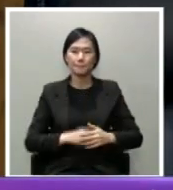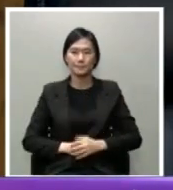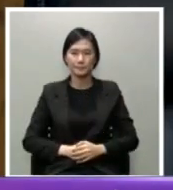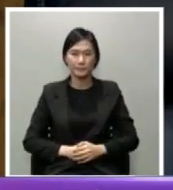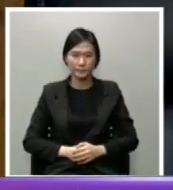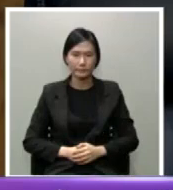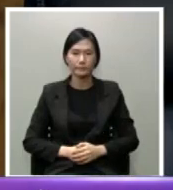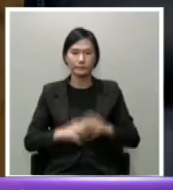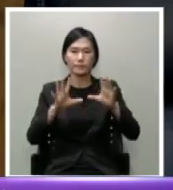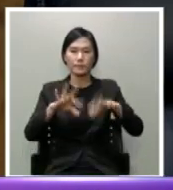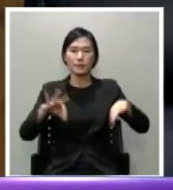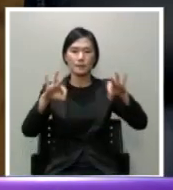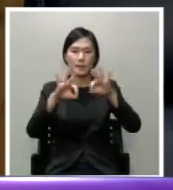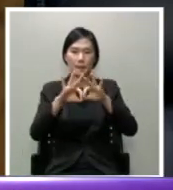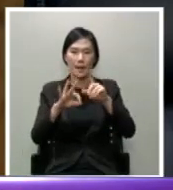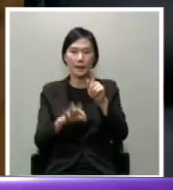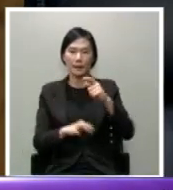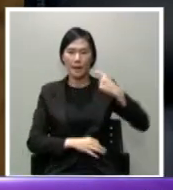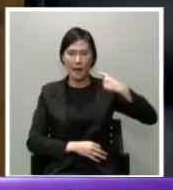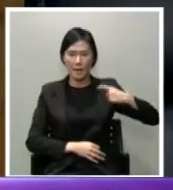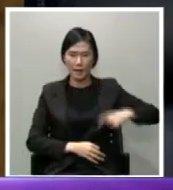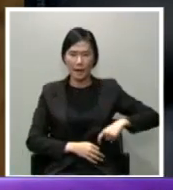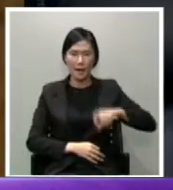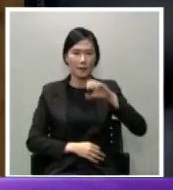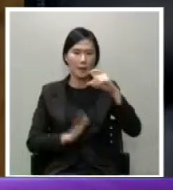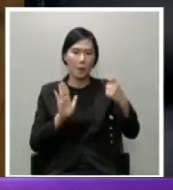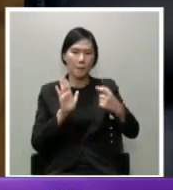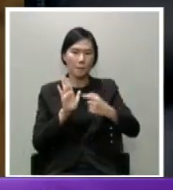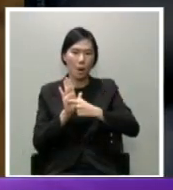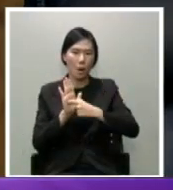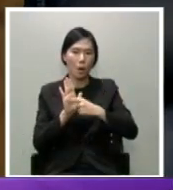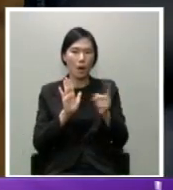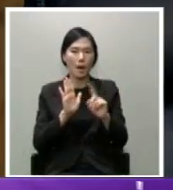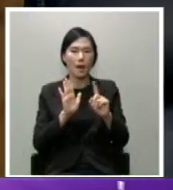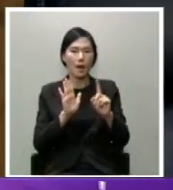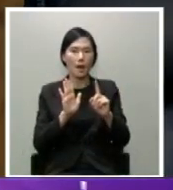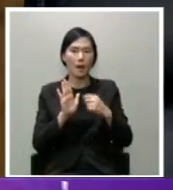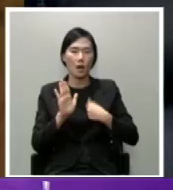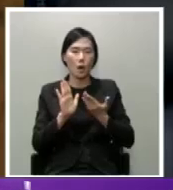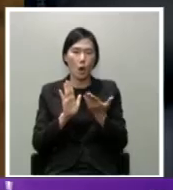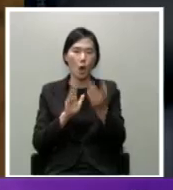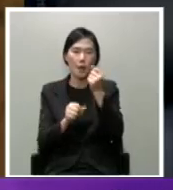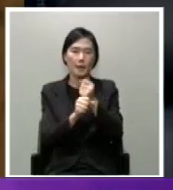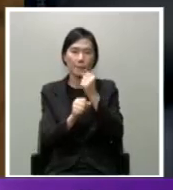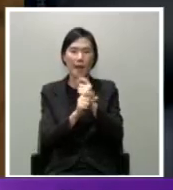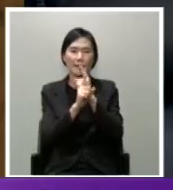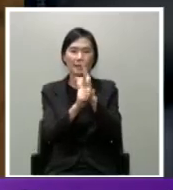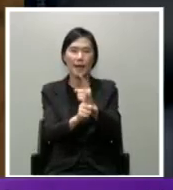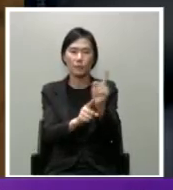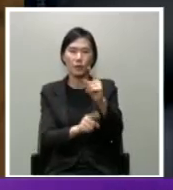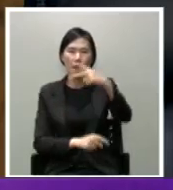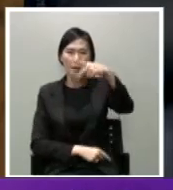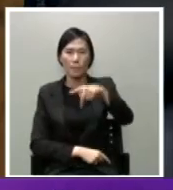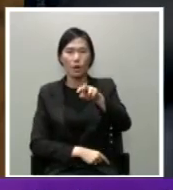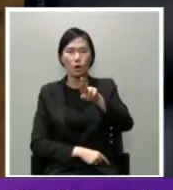และที่สำคัญอัยการได้ระบุด้วยว่าและขอให้ดำเนินการตามพระราช